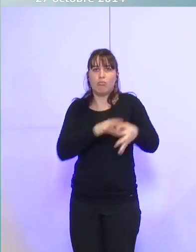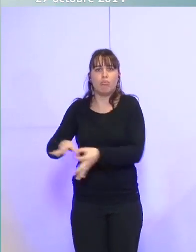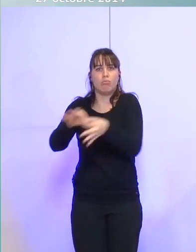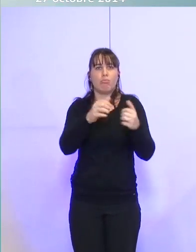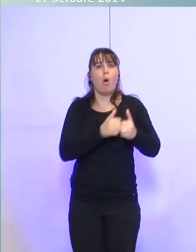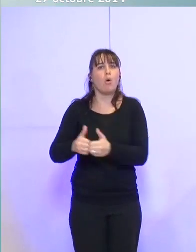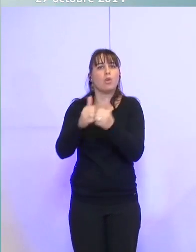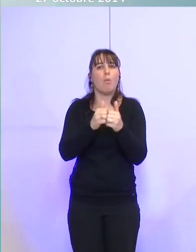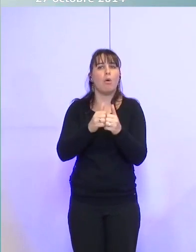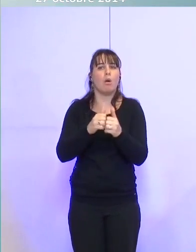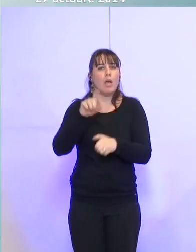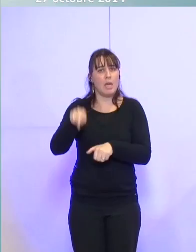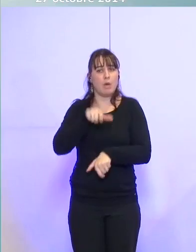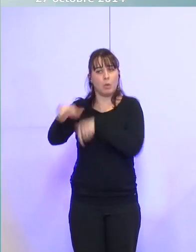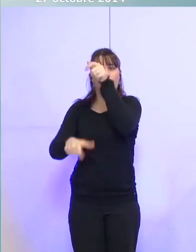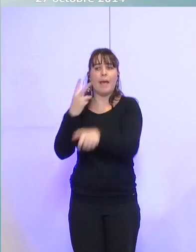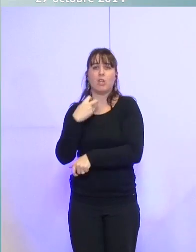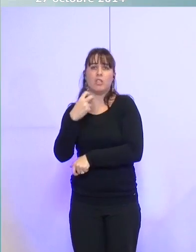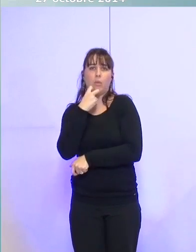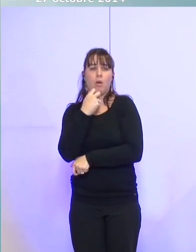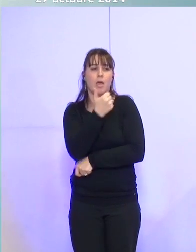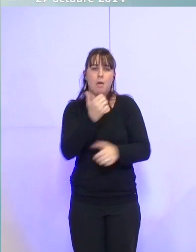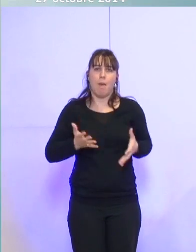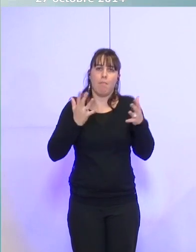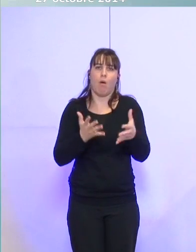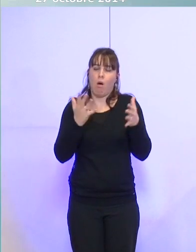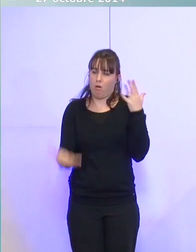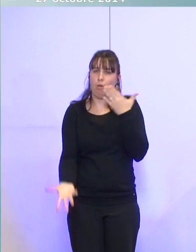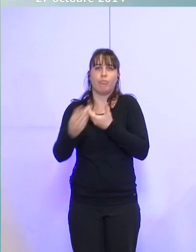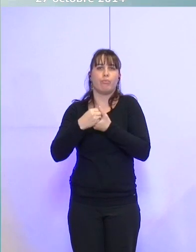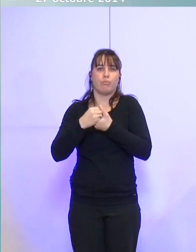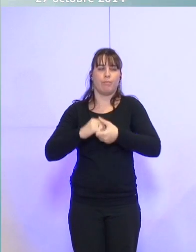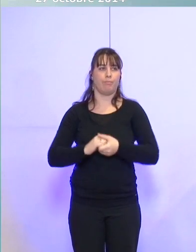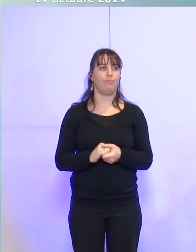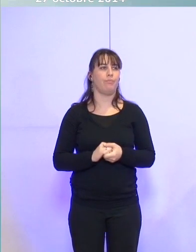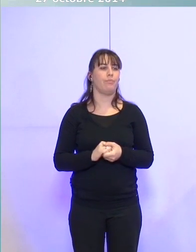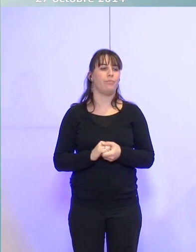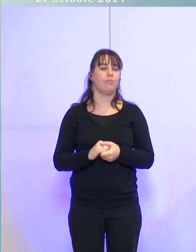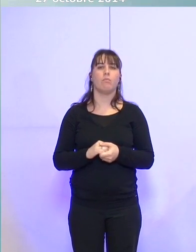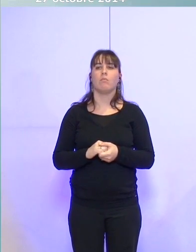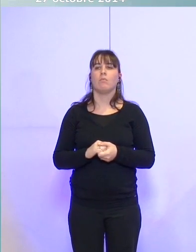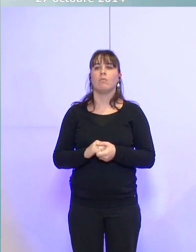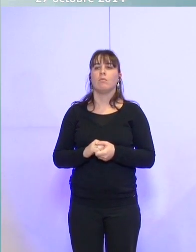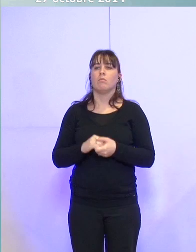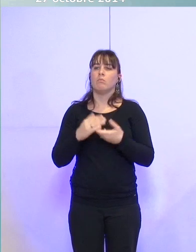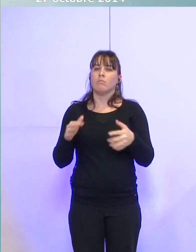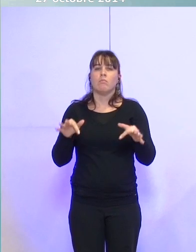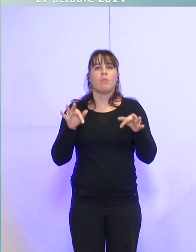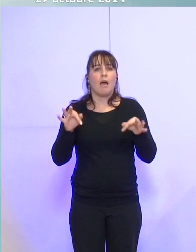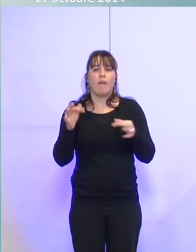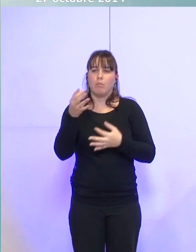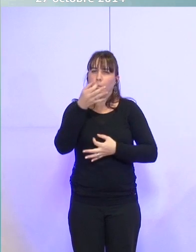effectivement avec les citoyens et les acteurs du domaine. Sur les aspects très, très précis